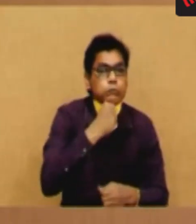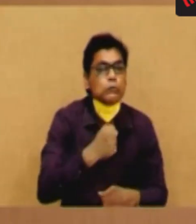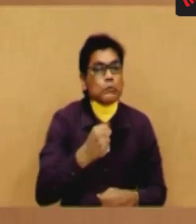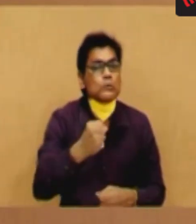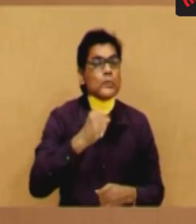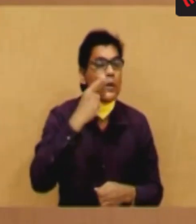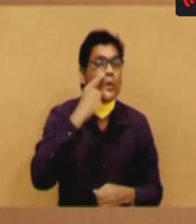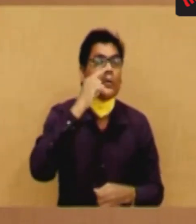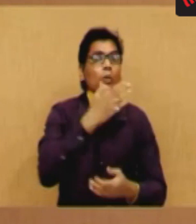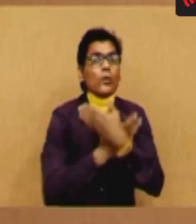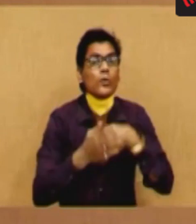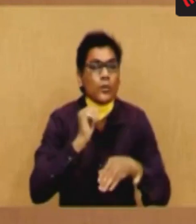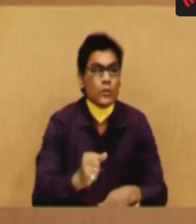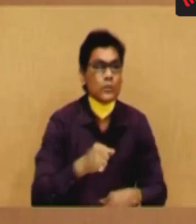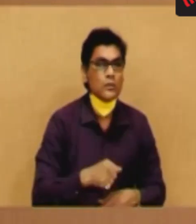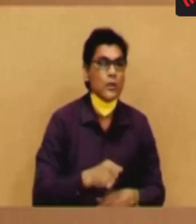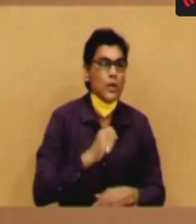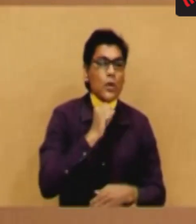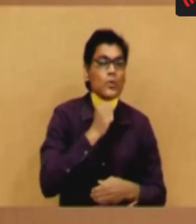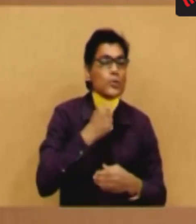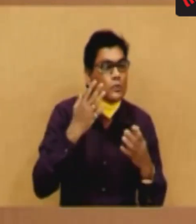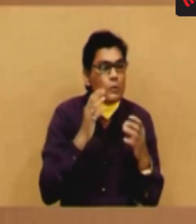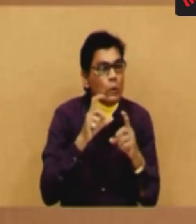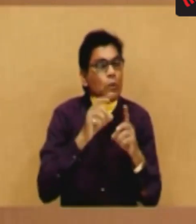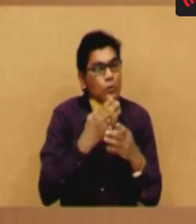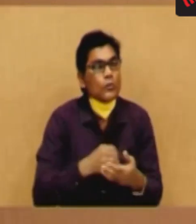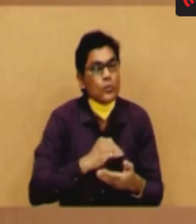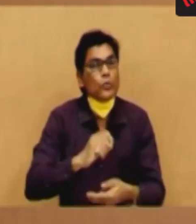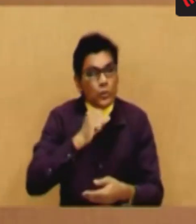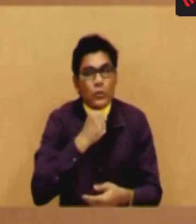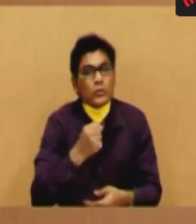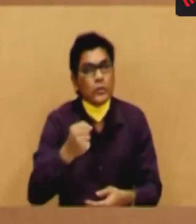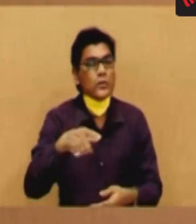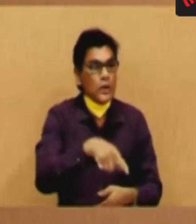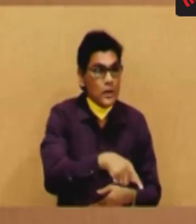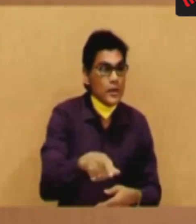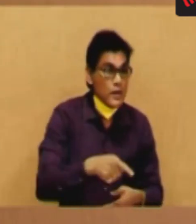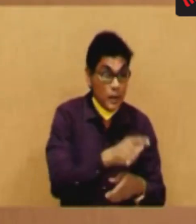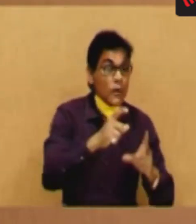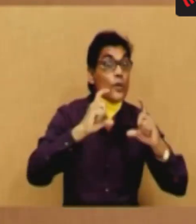ଯେଉଁମାନେ ଭିନ୍ନକ୍ଷମ ଅଛନ୍ତି, ଯେଉଁମାନେ ଟିକେ ସମ୍ବେଦନଶୀଳ ଅଛନ୍ତି, ତାଙ୍କର